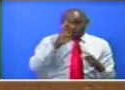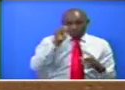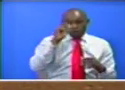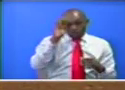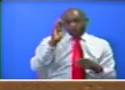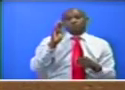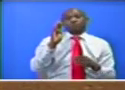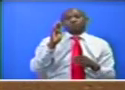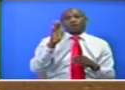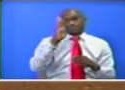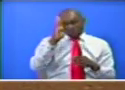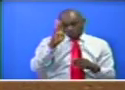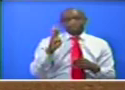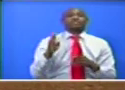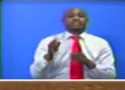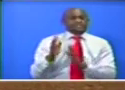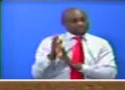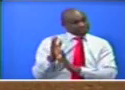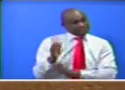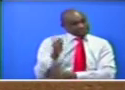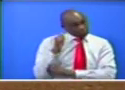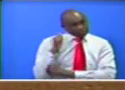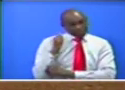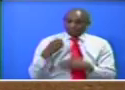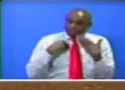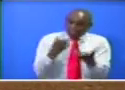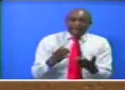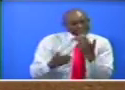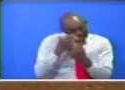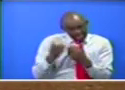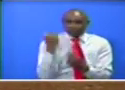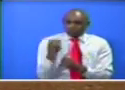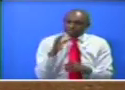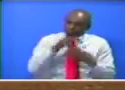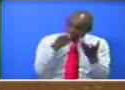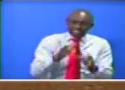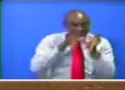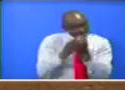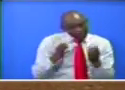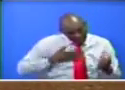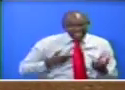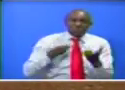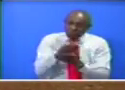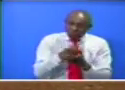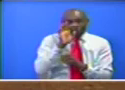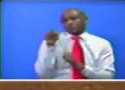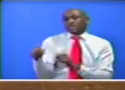Security. Ambaye nimekaa naye nikilea watoto na familia yangu.